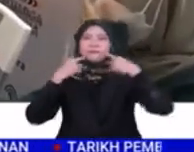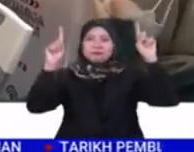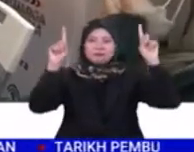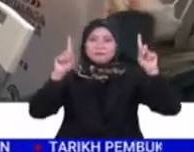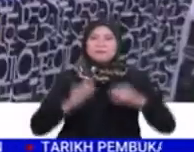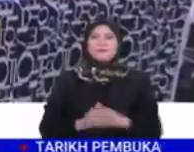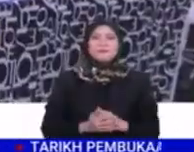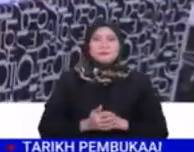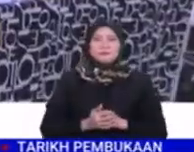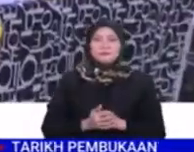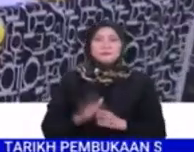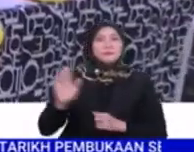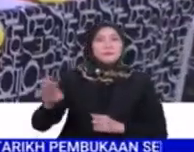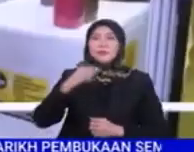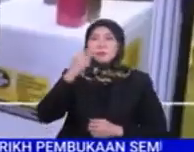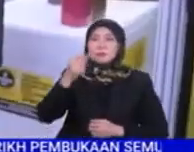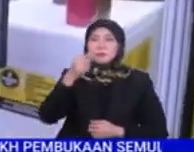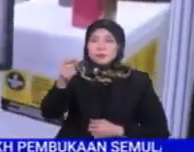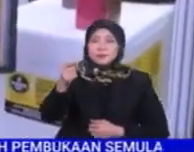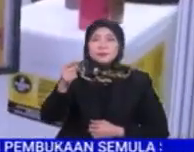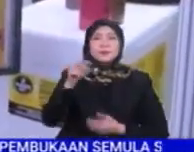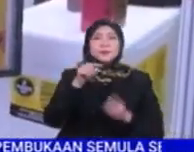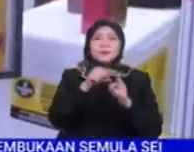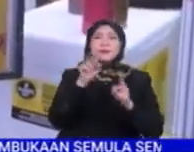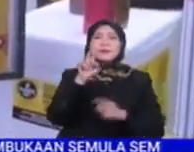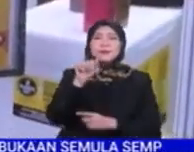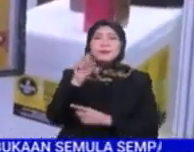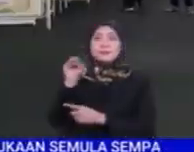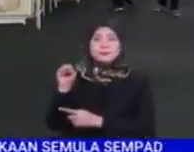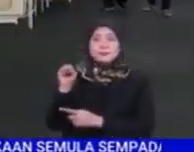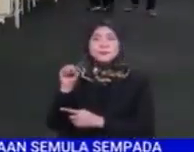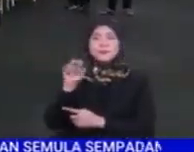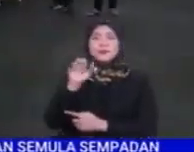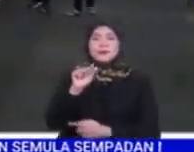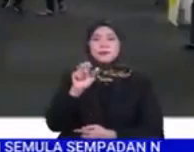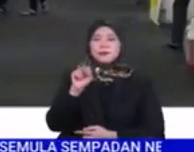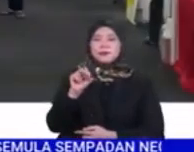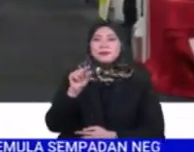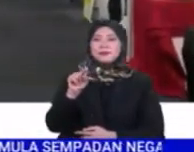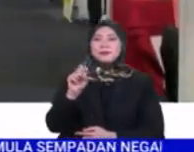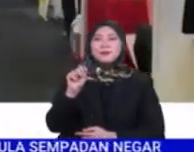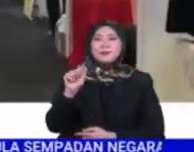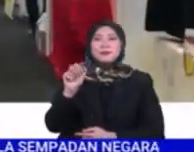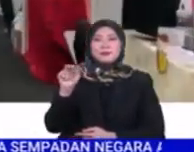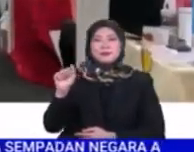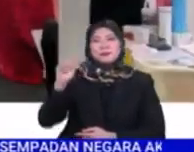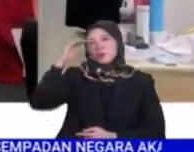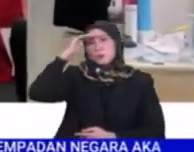Beliau berkata demikian kepada RTM di Dataran Angsana, Johor Bahru.